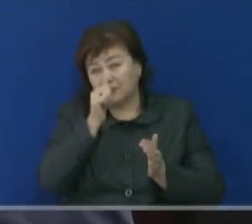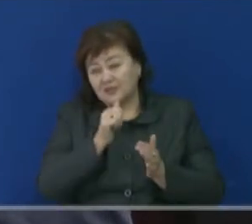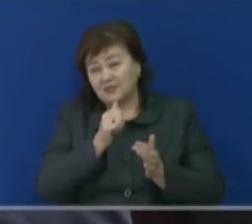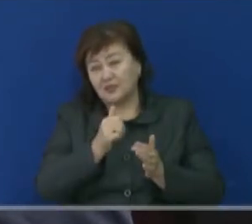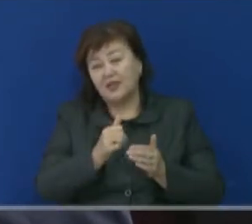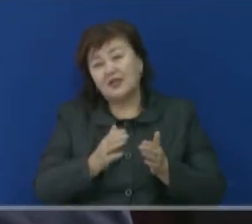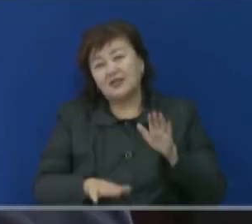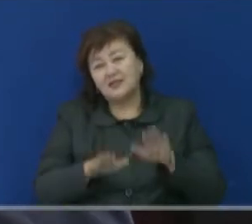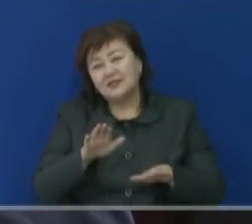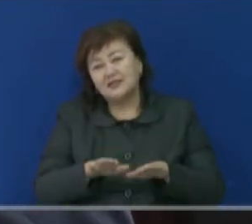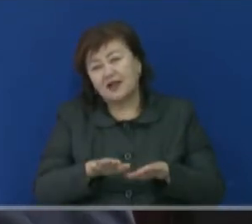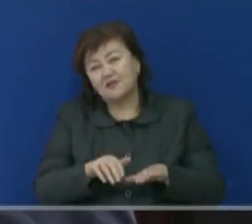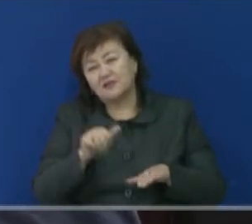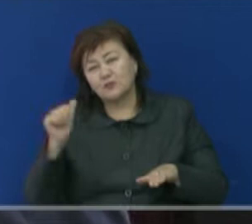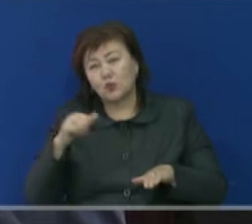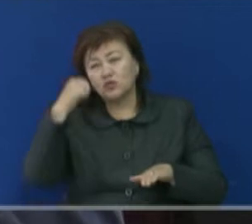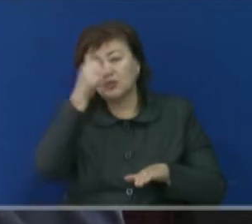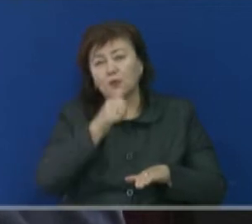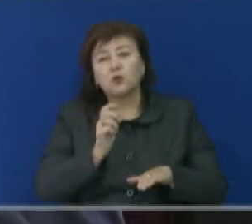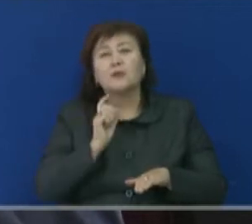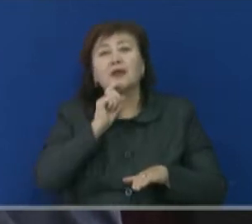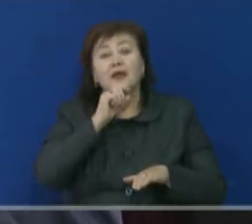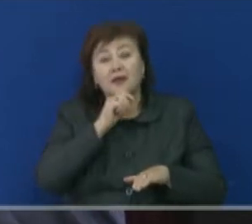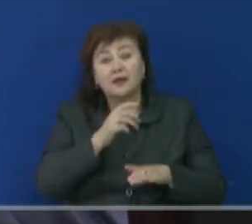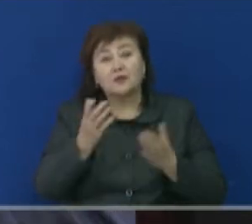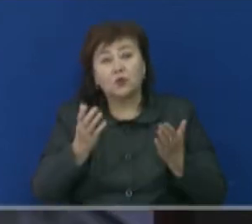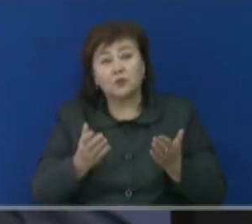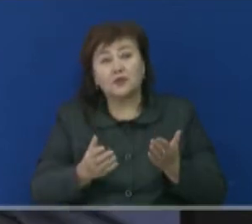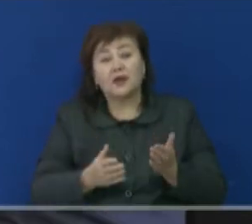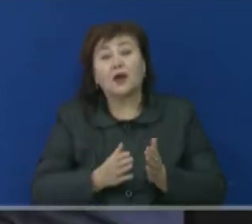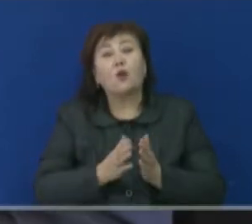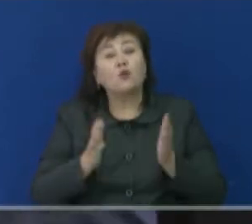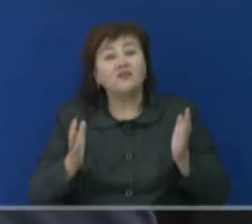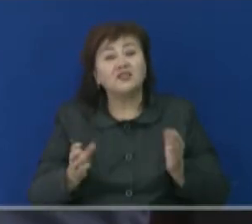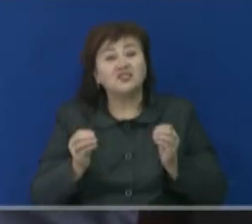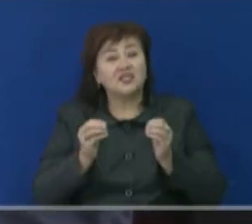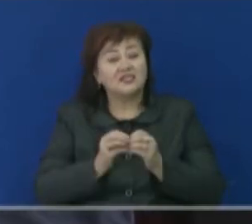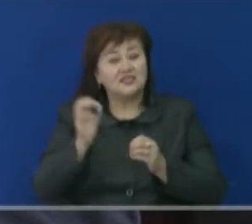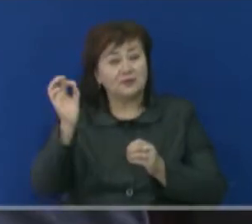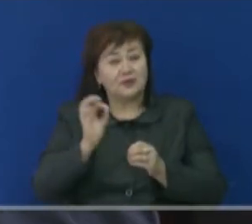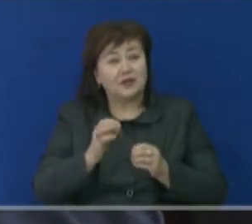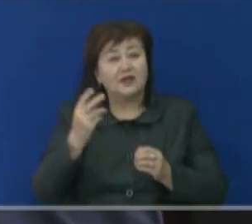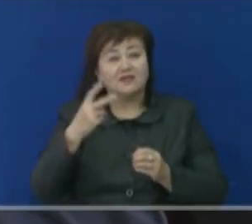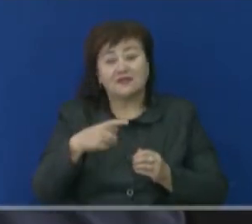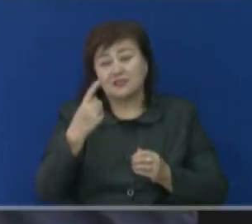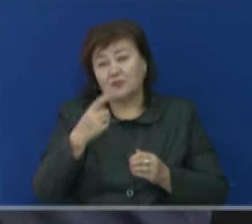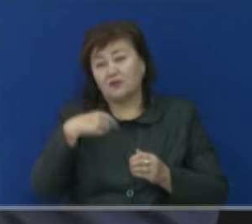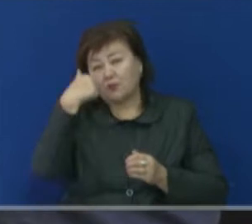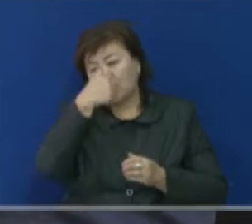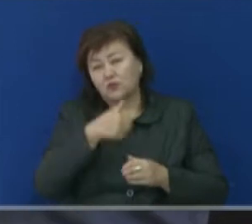өткен жылымен салыстырғанда әлеуметтік экономикалық дамуында оң динамика байқалады. Атап айтқанда 2021 жылымен